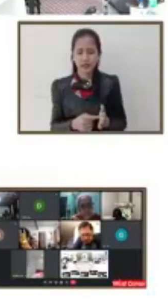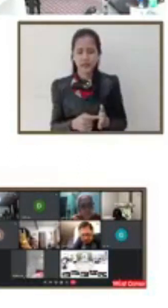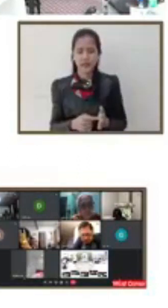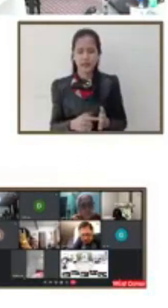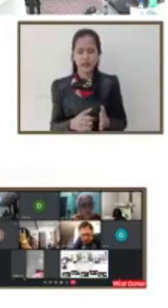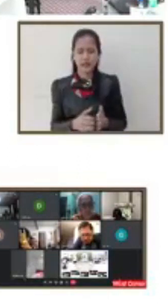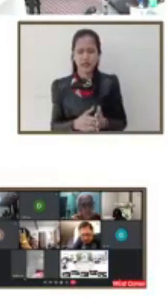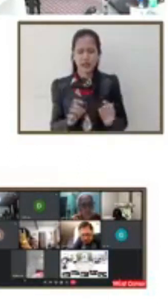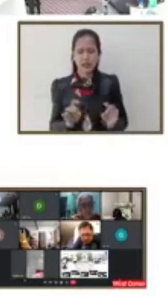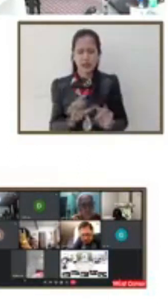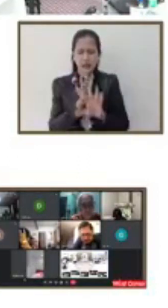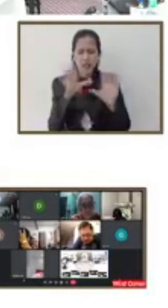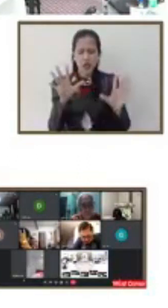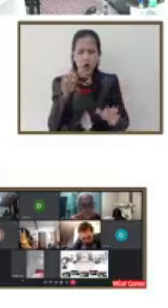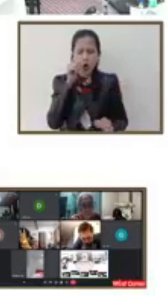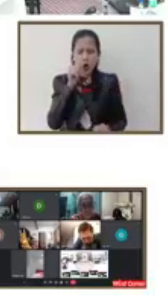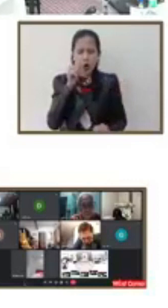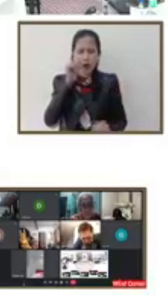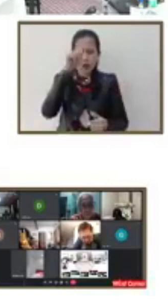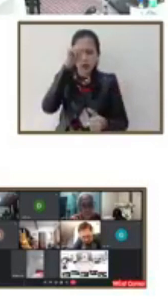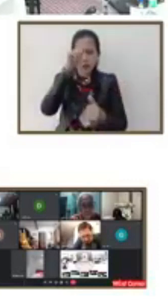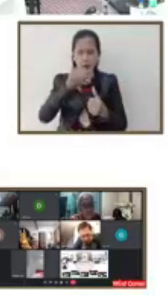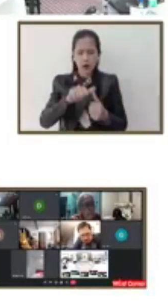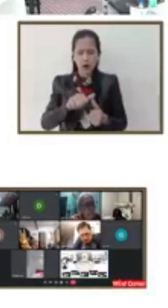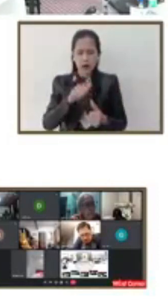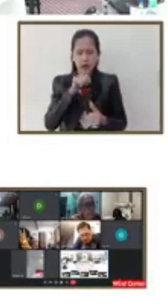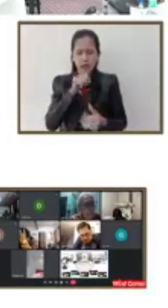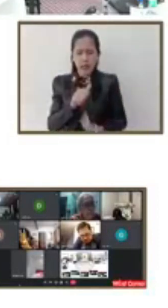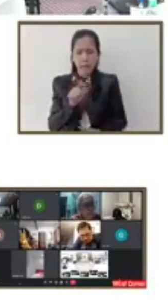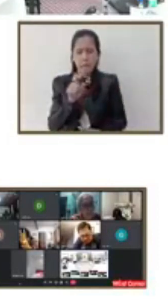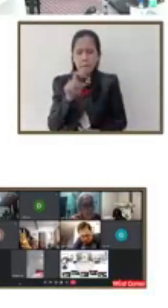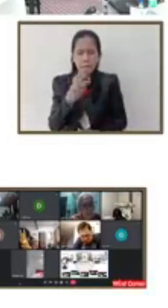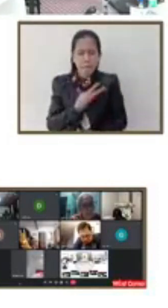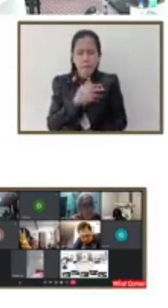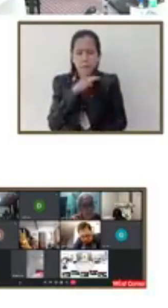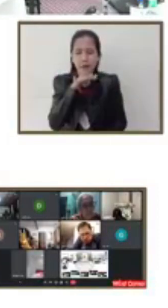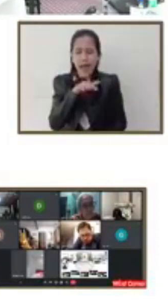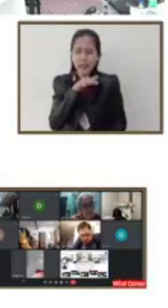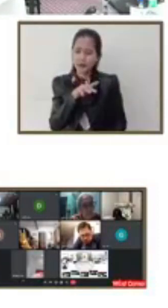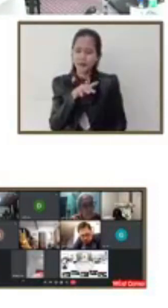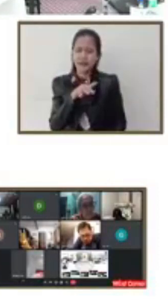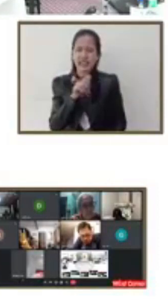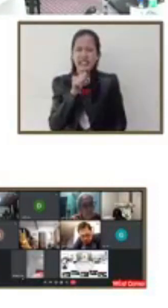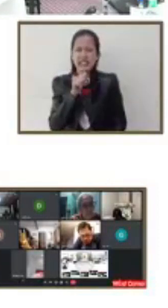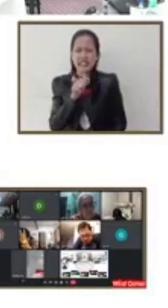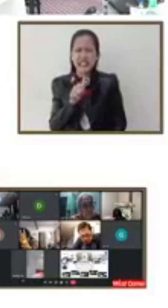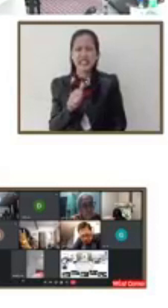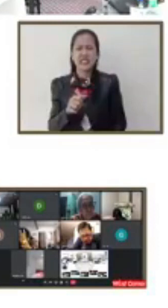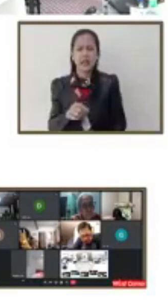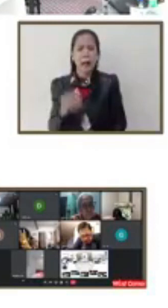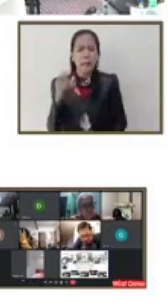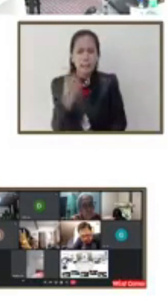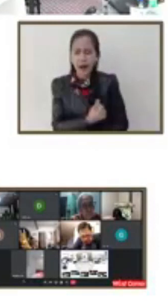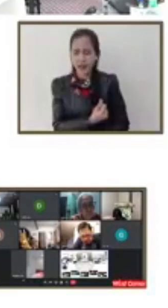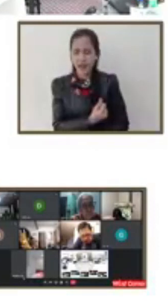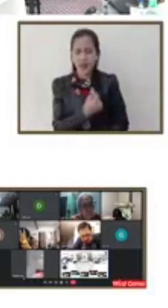naging maliwanag at laging aalingaungaw po sa amin na hindi po dapat kami mapagod, hindi dapat kami manghinayang sapagkat ito po ang